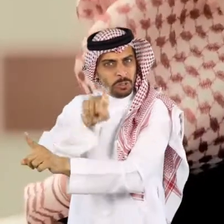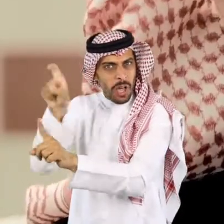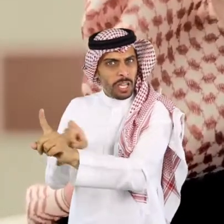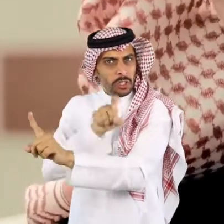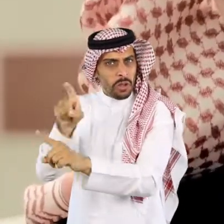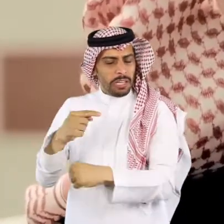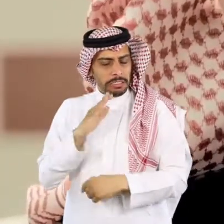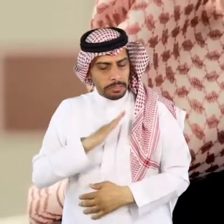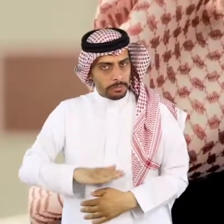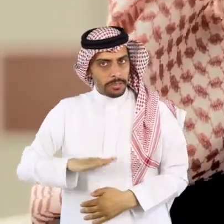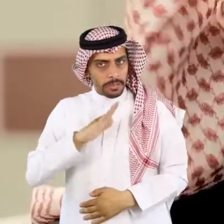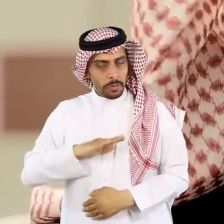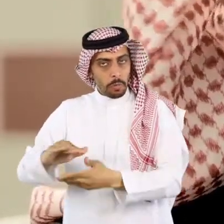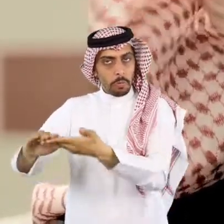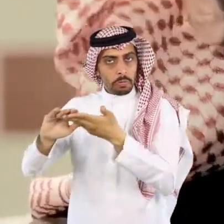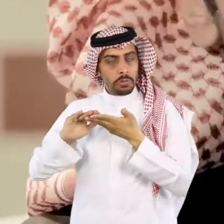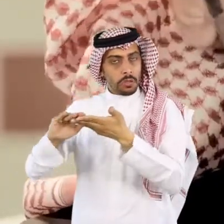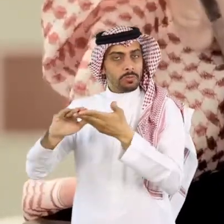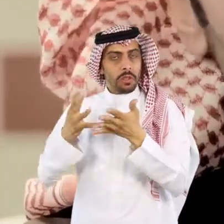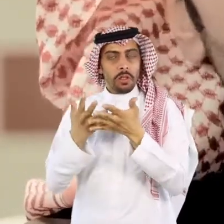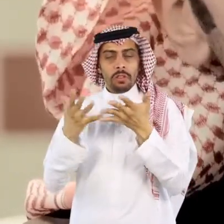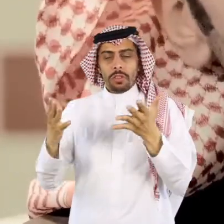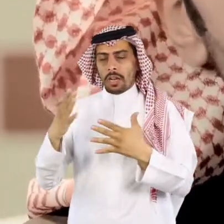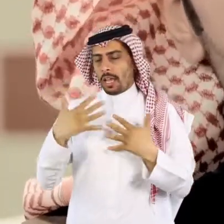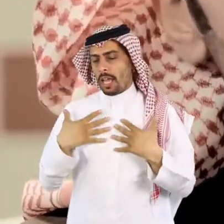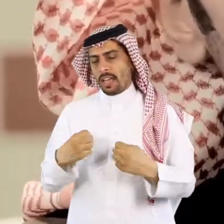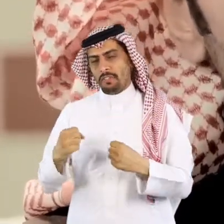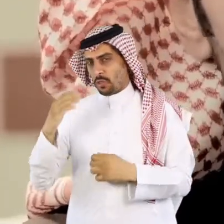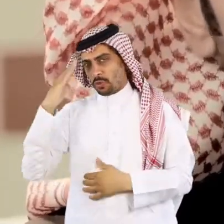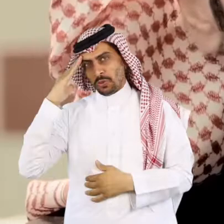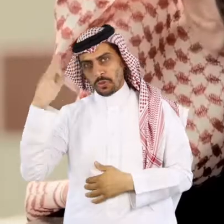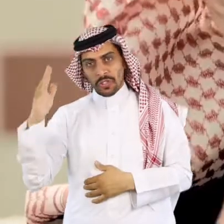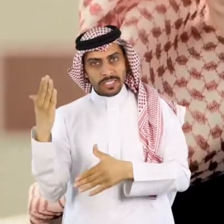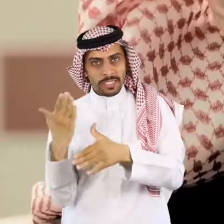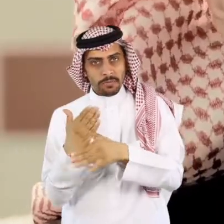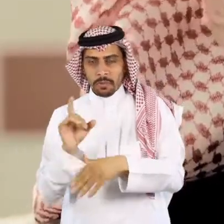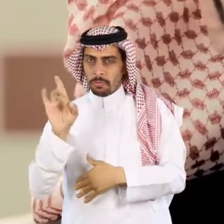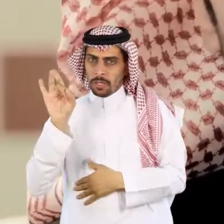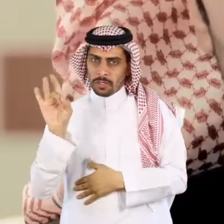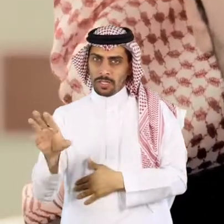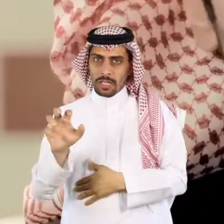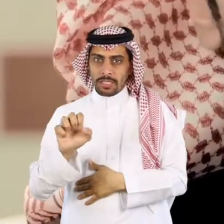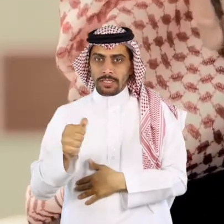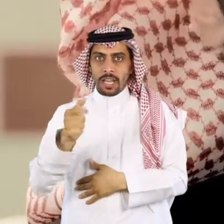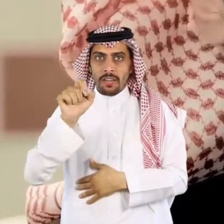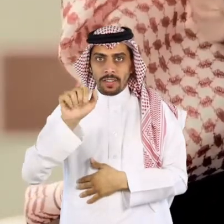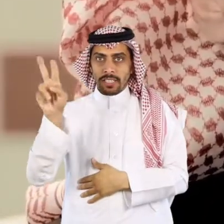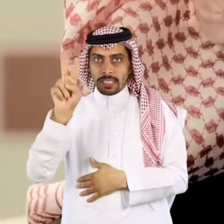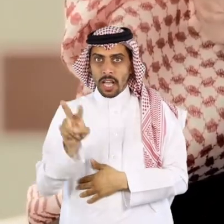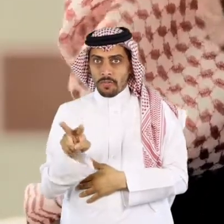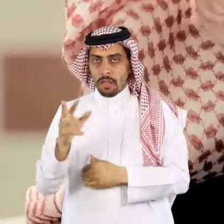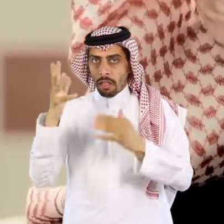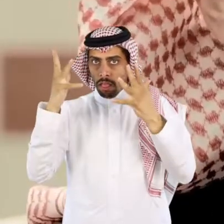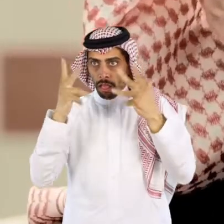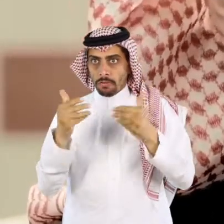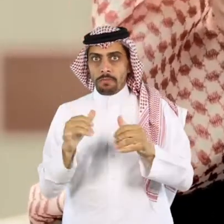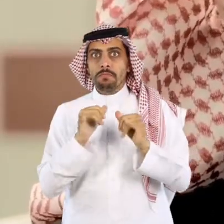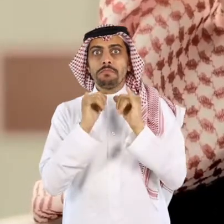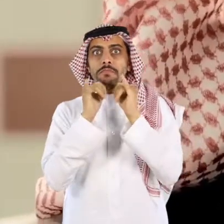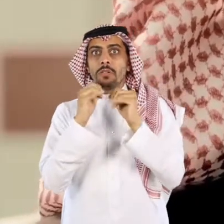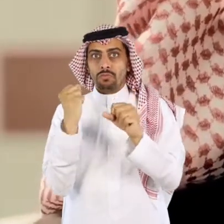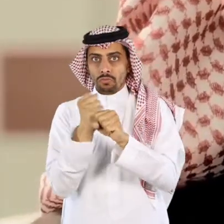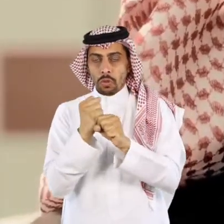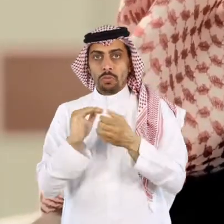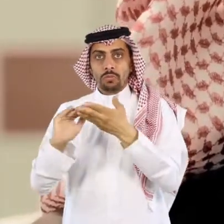الله يعطيه العافية، يمد يد المساعدة في أي شيء أبغى أسأل فيه. يعني ما شاء الله الصافي مليانة اللي ودهم